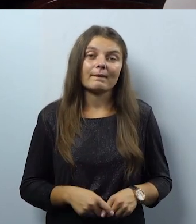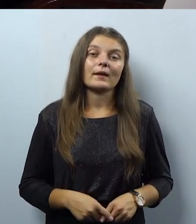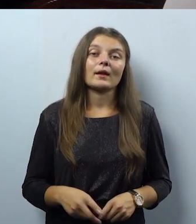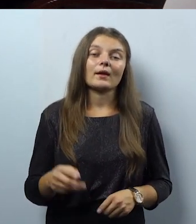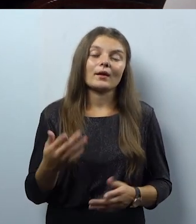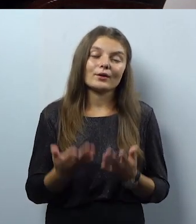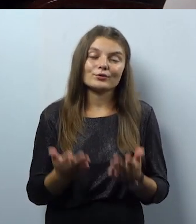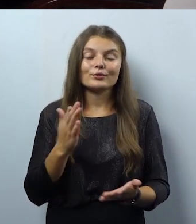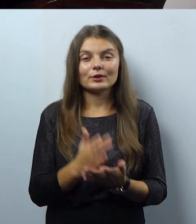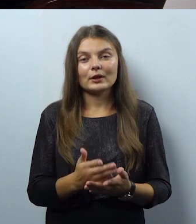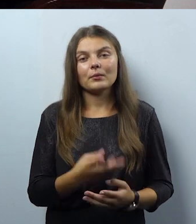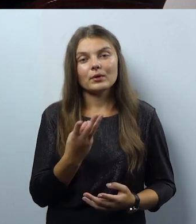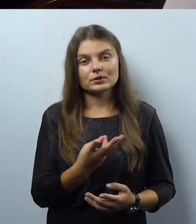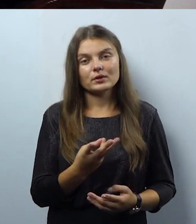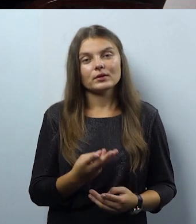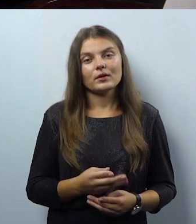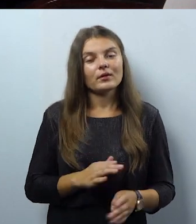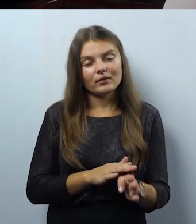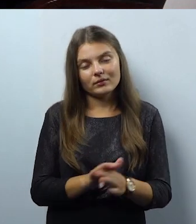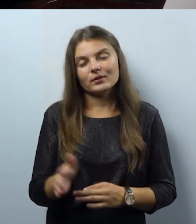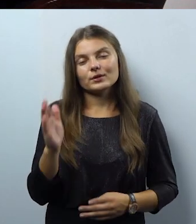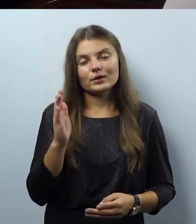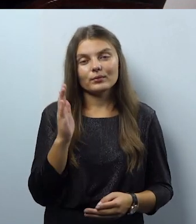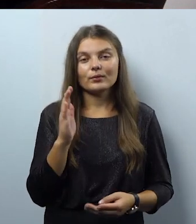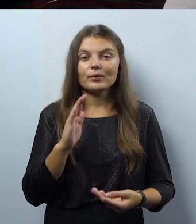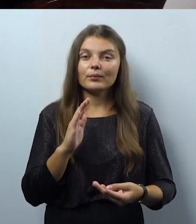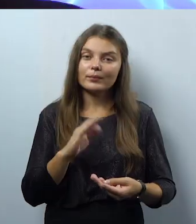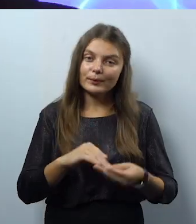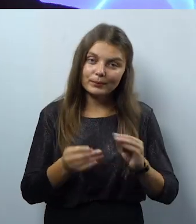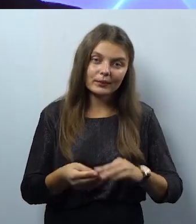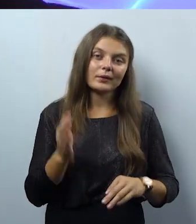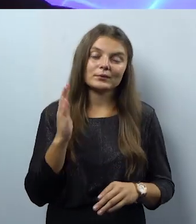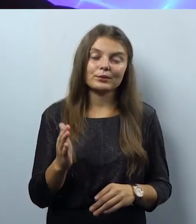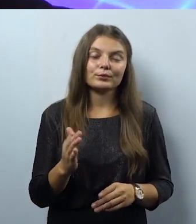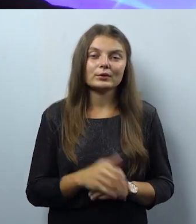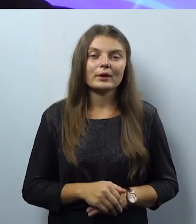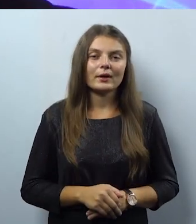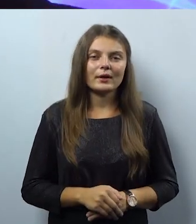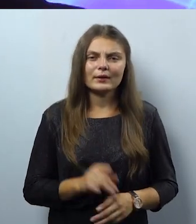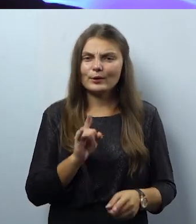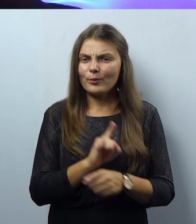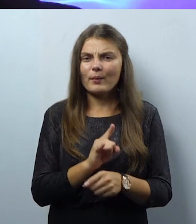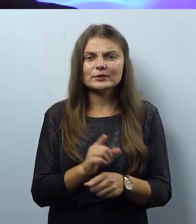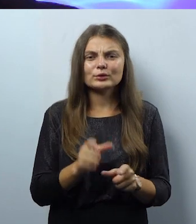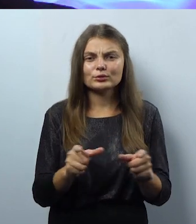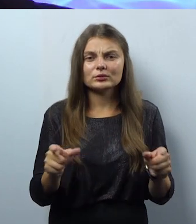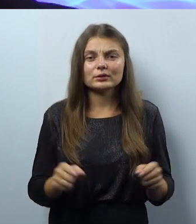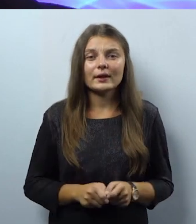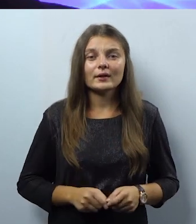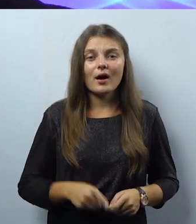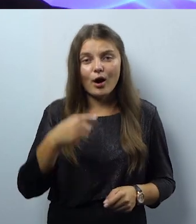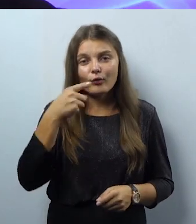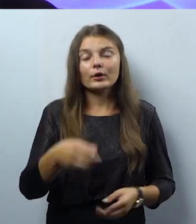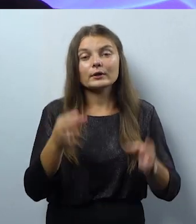подолати. Основне – хотіти, не завертати в папірці, не дурити людей, говорити їм то, що є, що ми